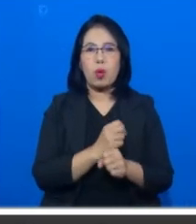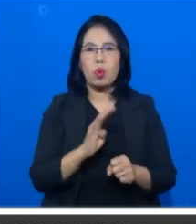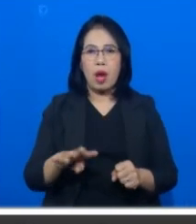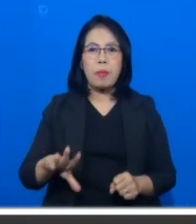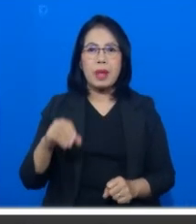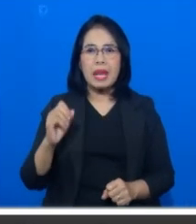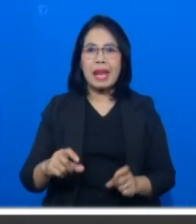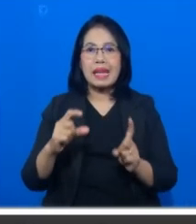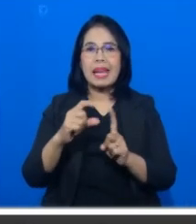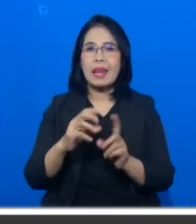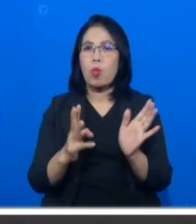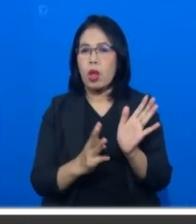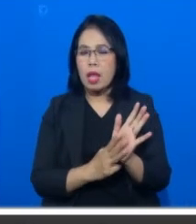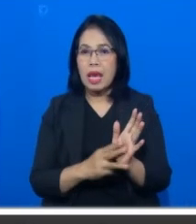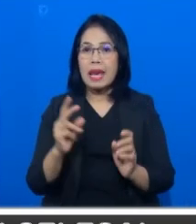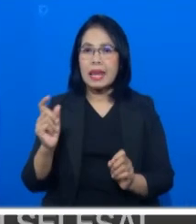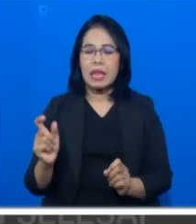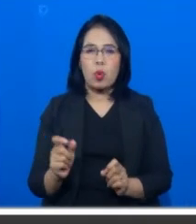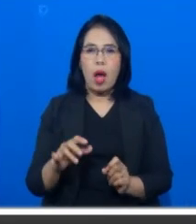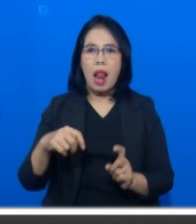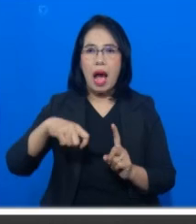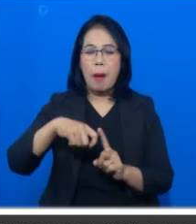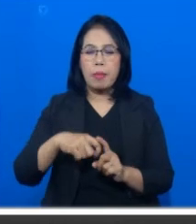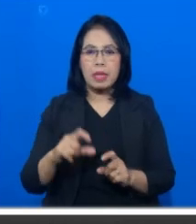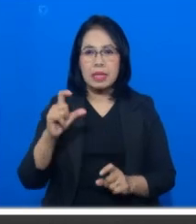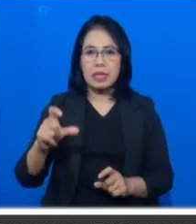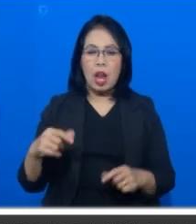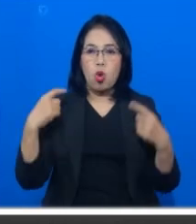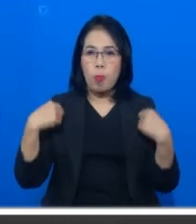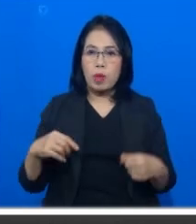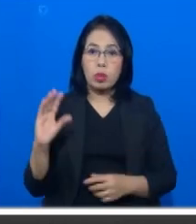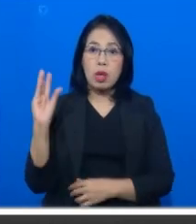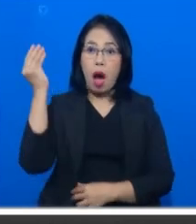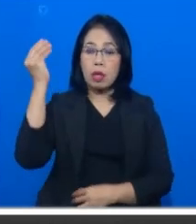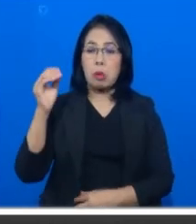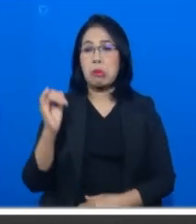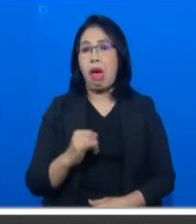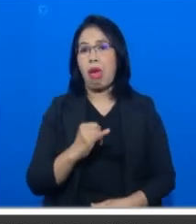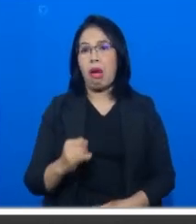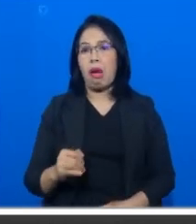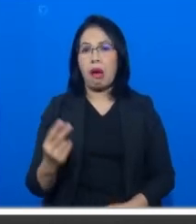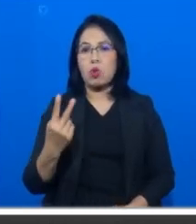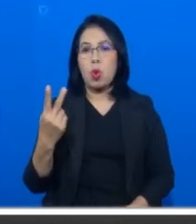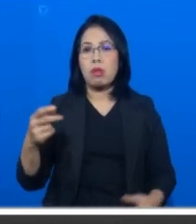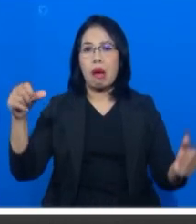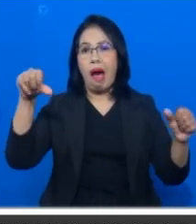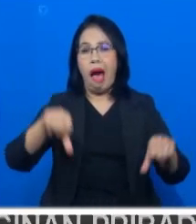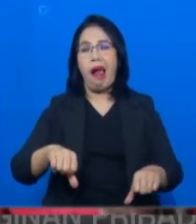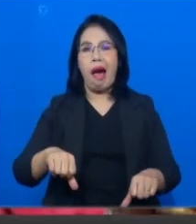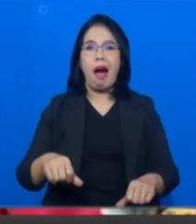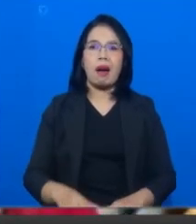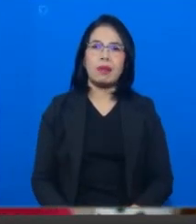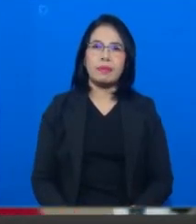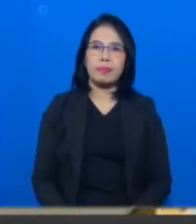Jawa Barat dan Ridwan Kamil menjadi Cagub di Jakarta disebut salah langkah dan berpotensi keduanya kalah berkontestasi.